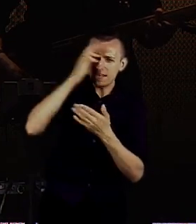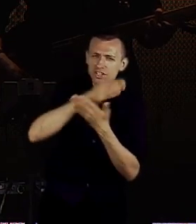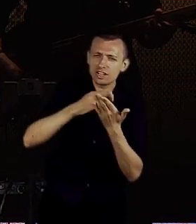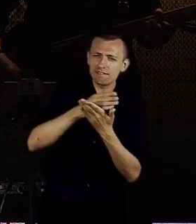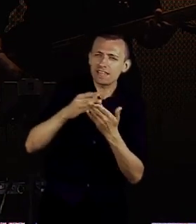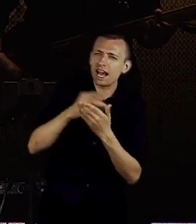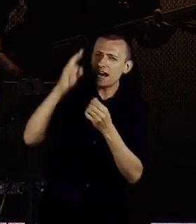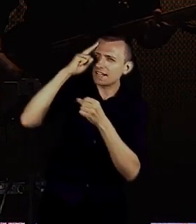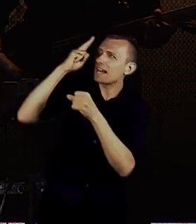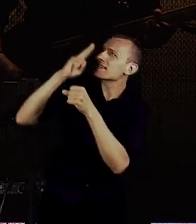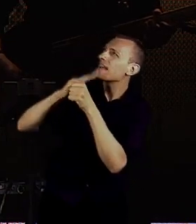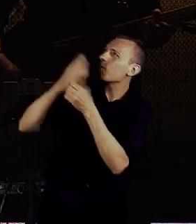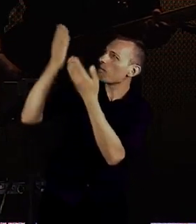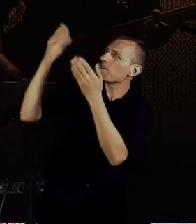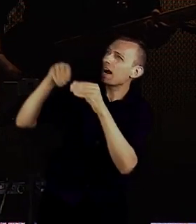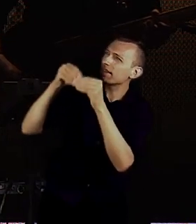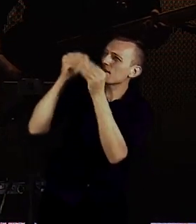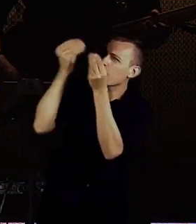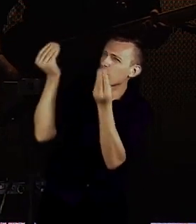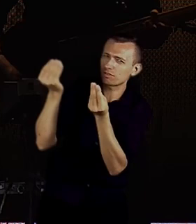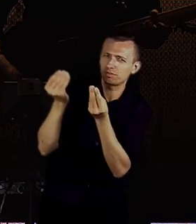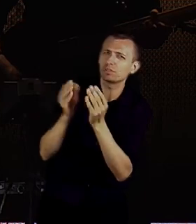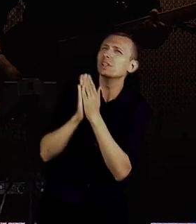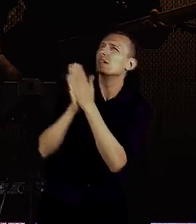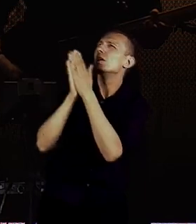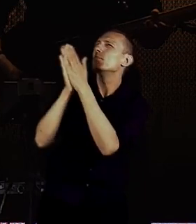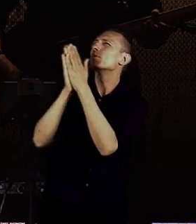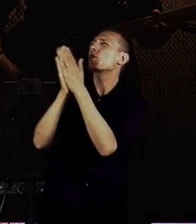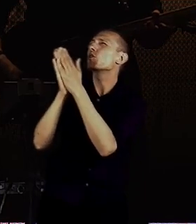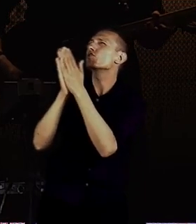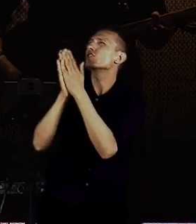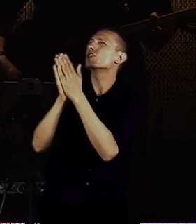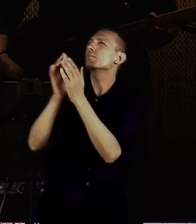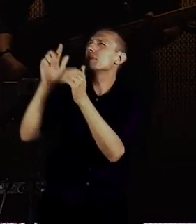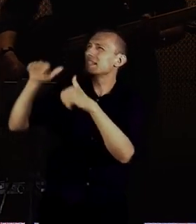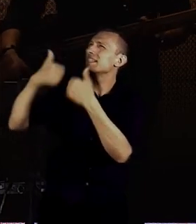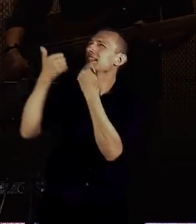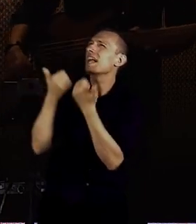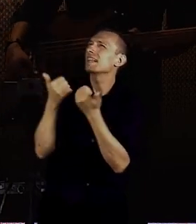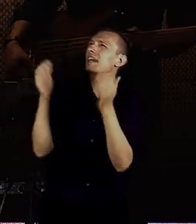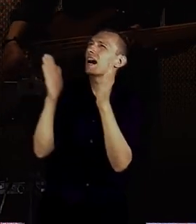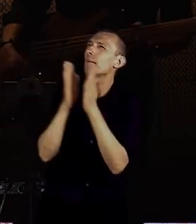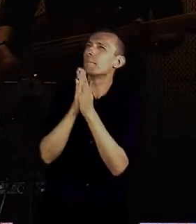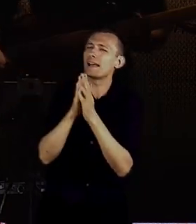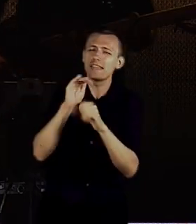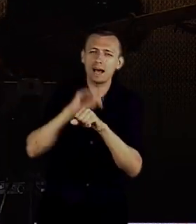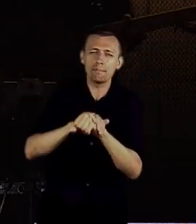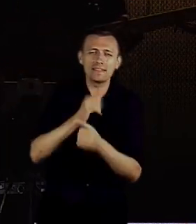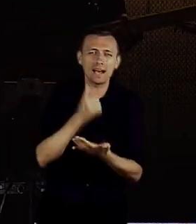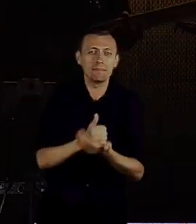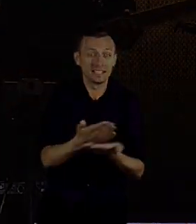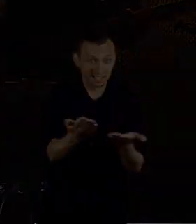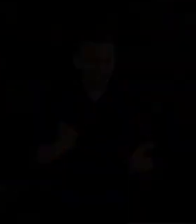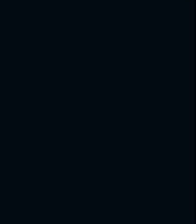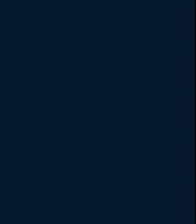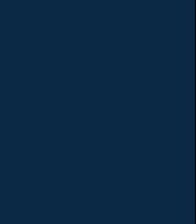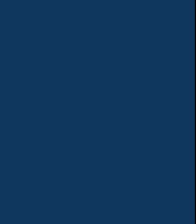stało w naszym życiu tak bardzo realne. Amen. Powstańmy, proszę, i oddajmy Bogu chwałę.